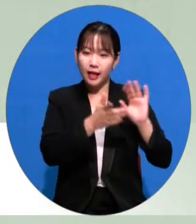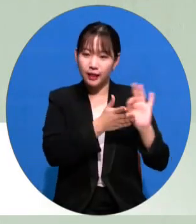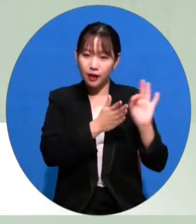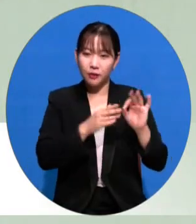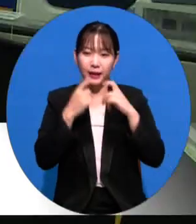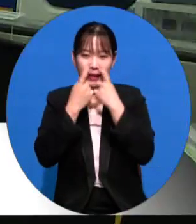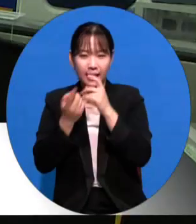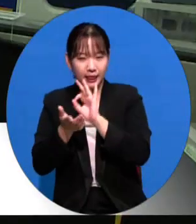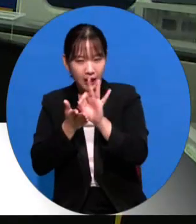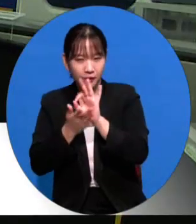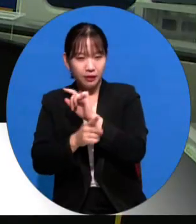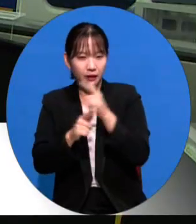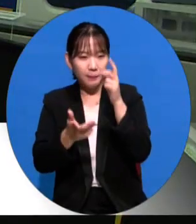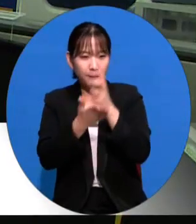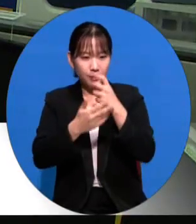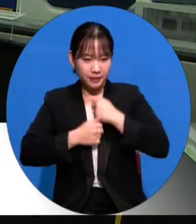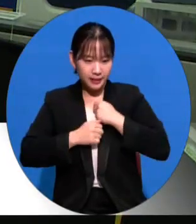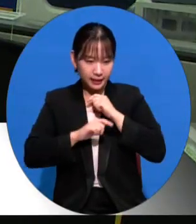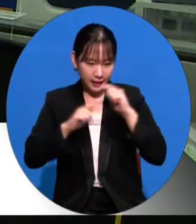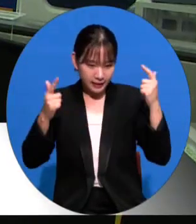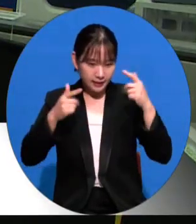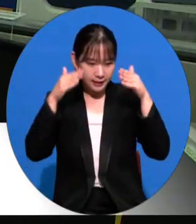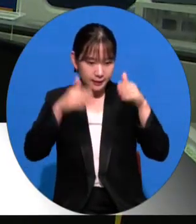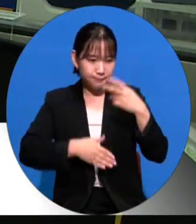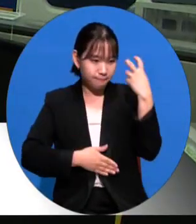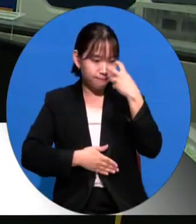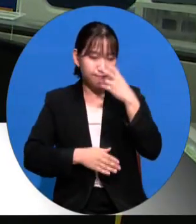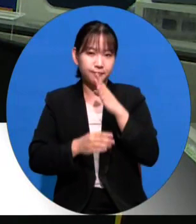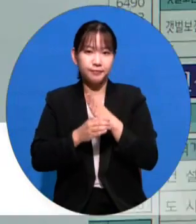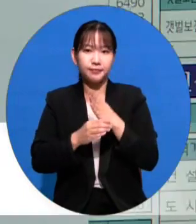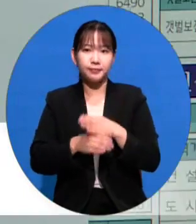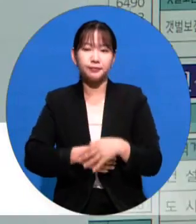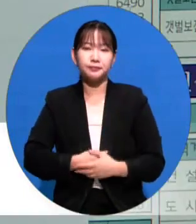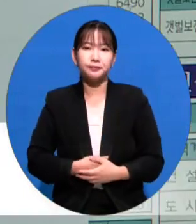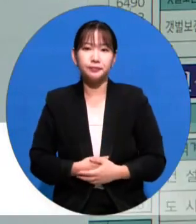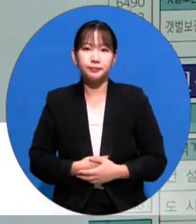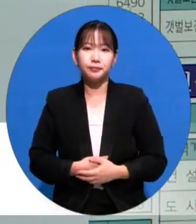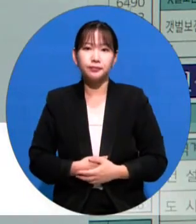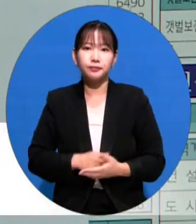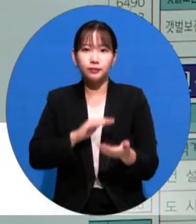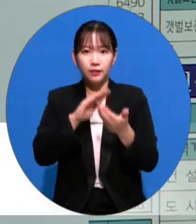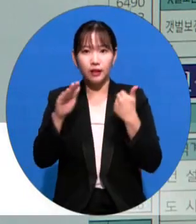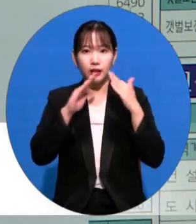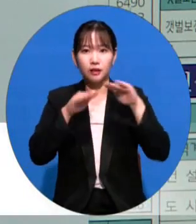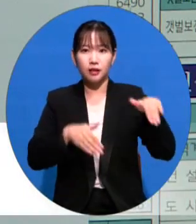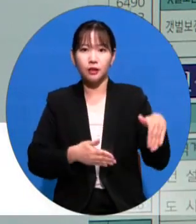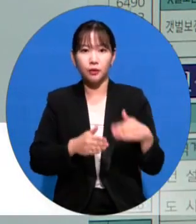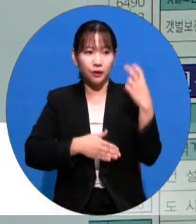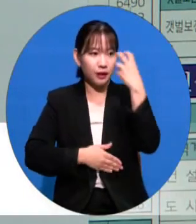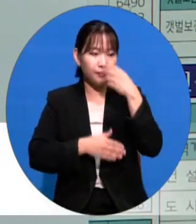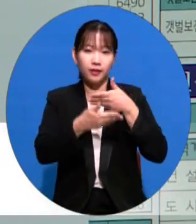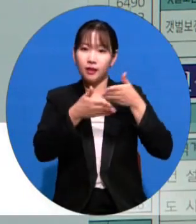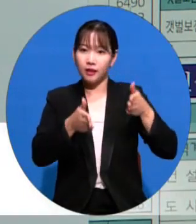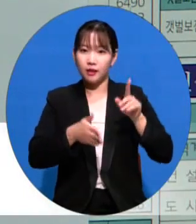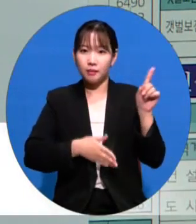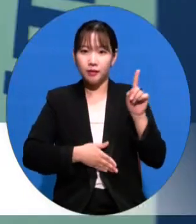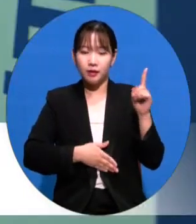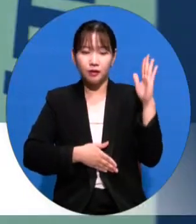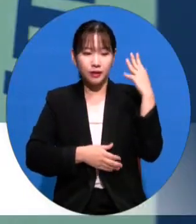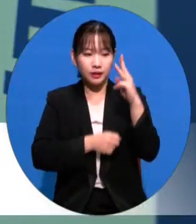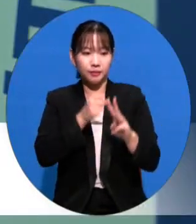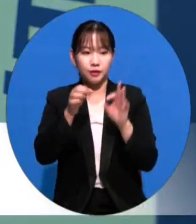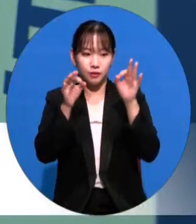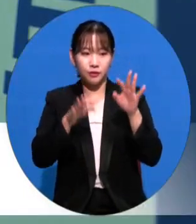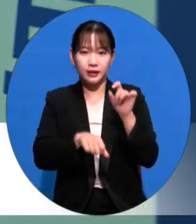사적 사용 등 규정 준수 여부를 중점적으로 살피고 있습니다. 앞서 전남도 감사관실은 최근 3년